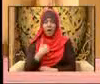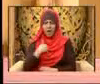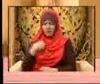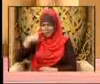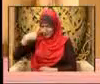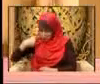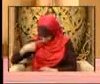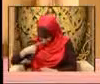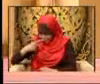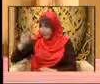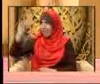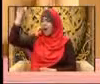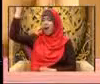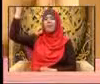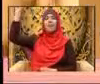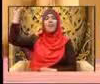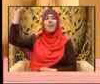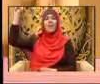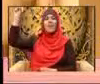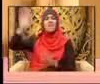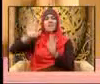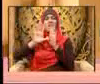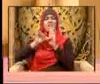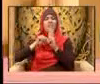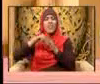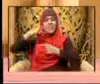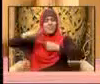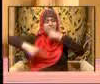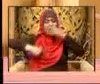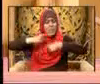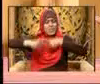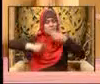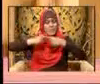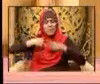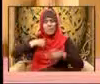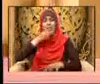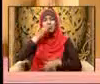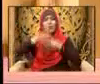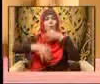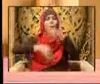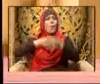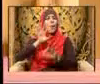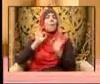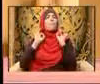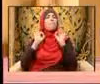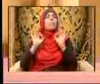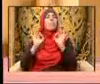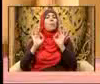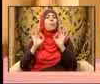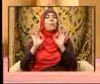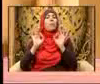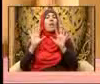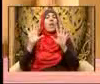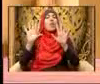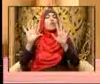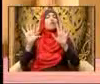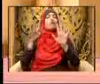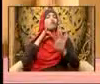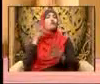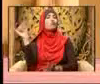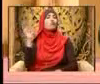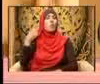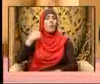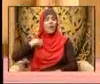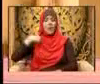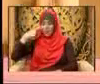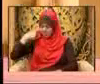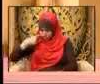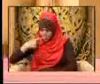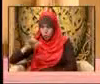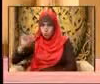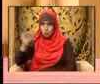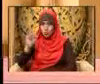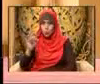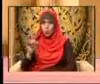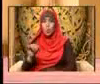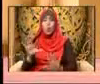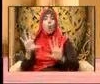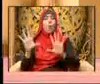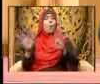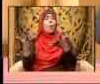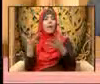الأحوال سوف يعبد، ولكن من سيعبد وكيف سيعبد وأين